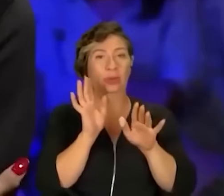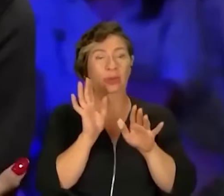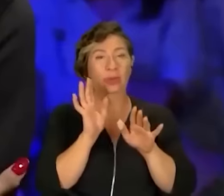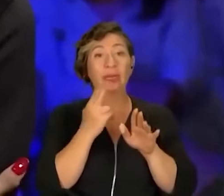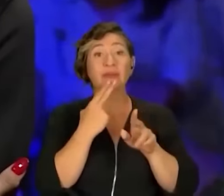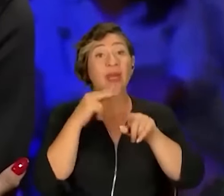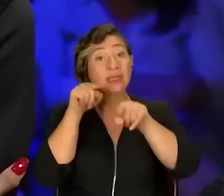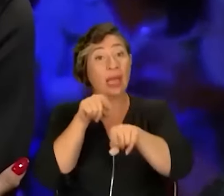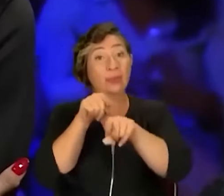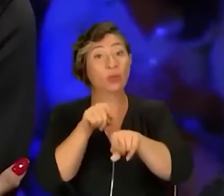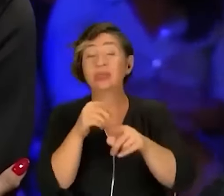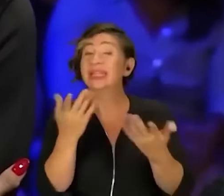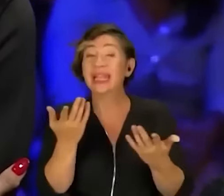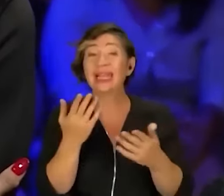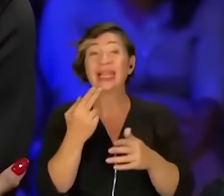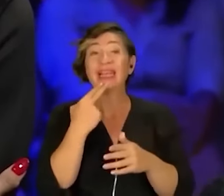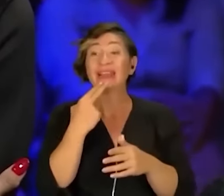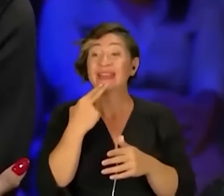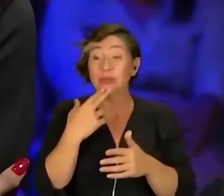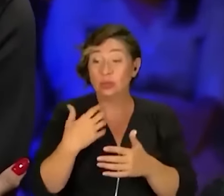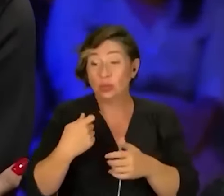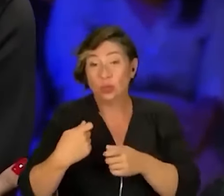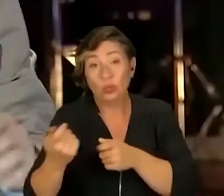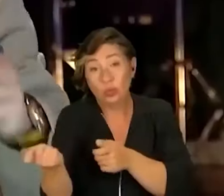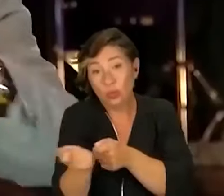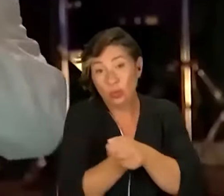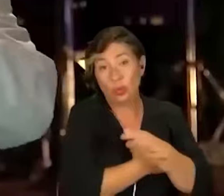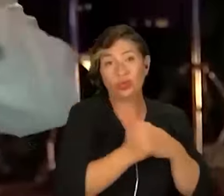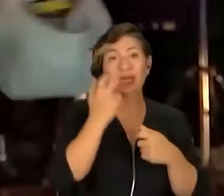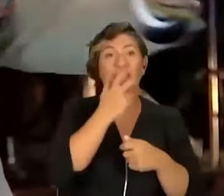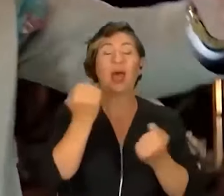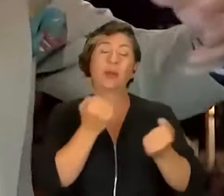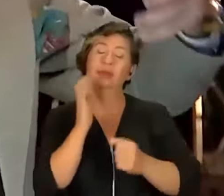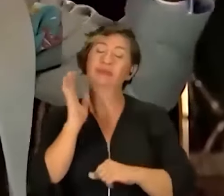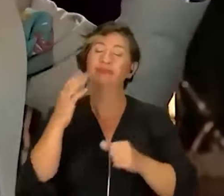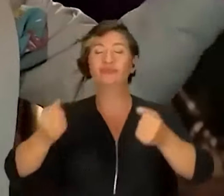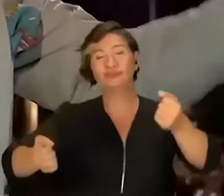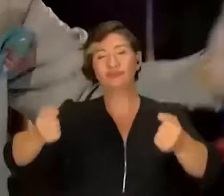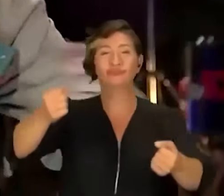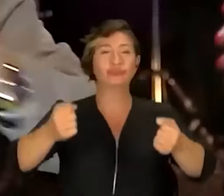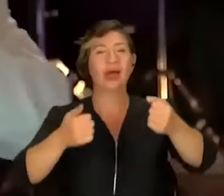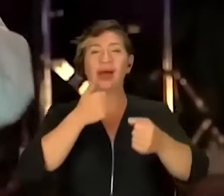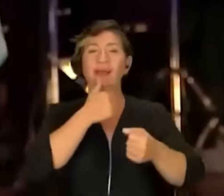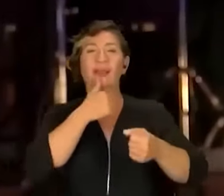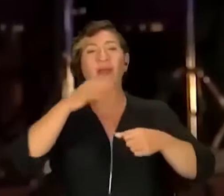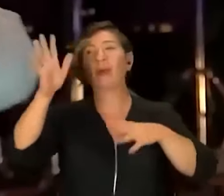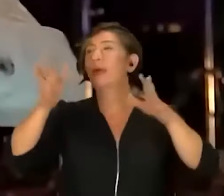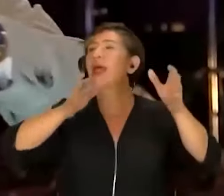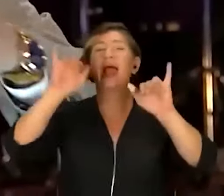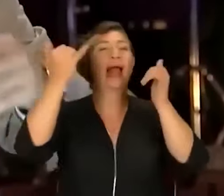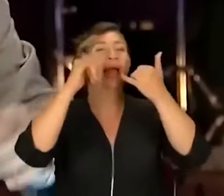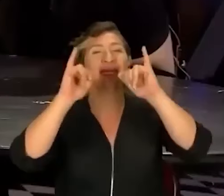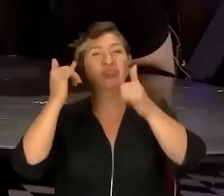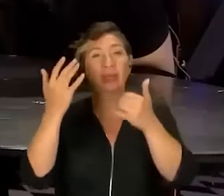özellikle kadınlar takip ediyor kadınlar sürüklüyor şarkıları işte Efendim arabayla gidiyorlar adamlar madamlar falan filan bir yere